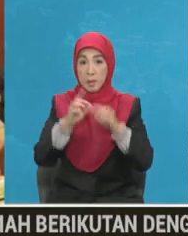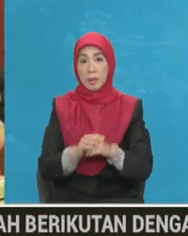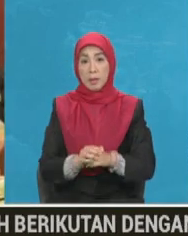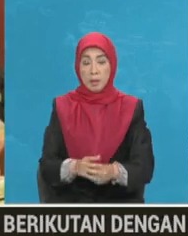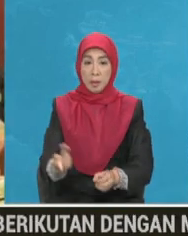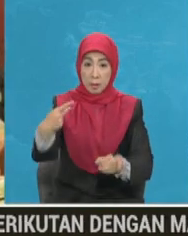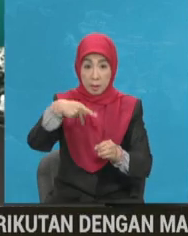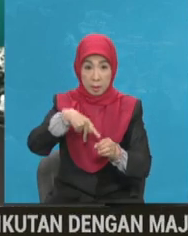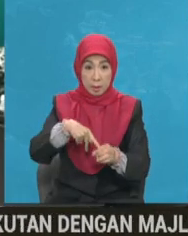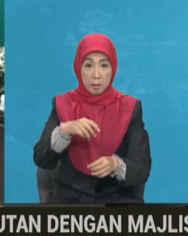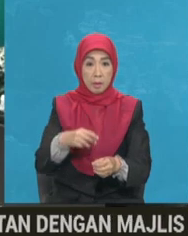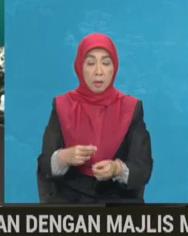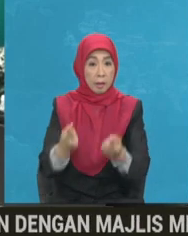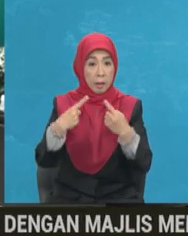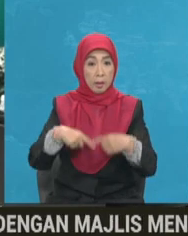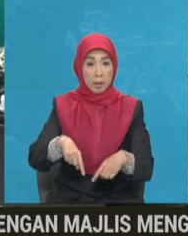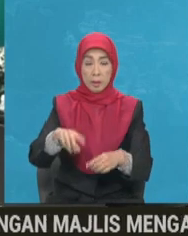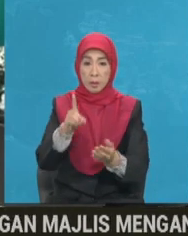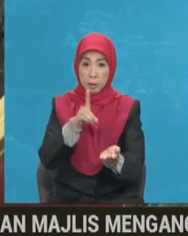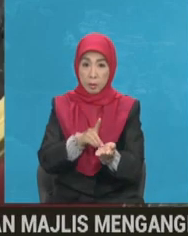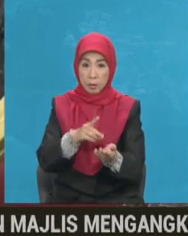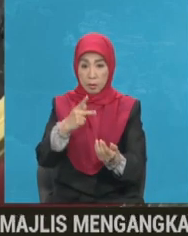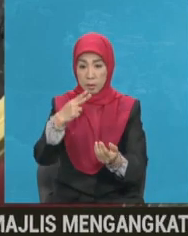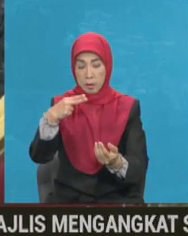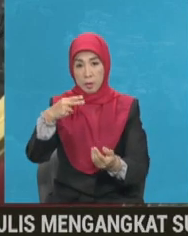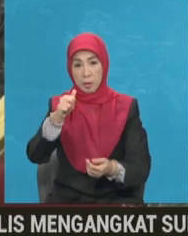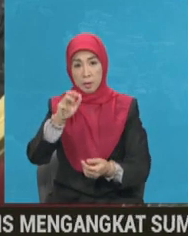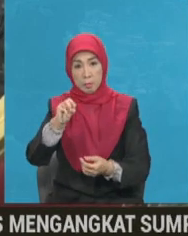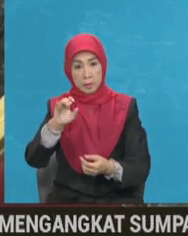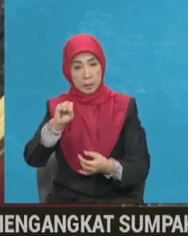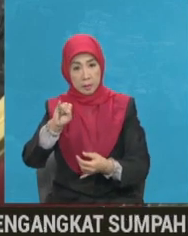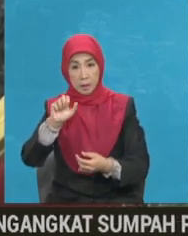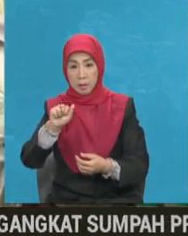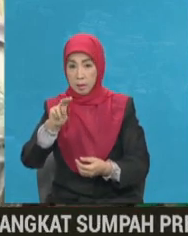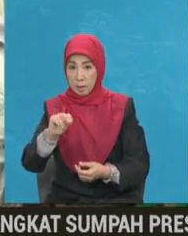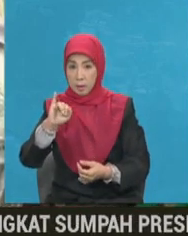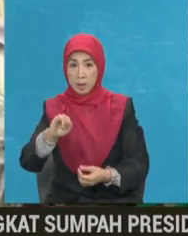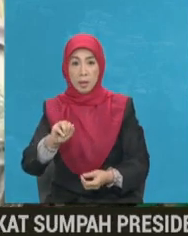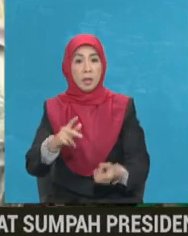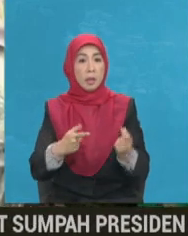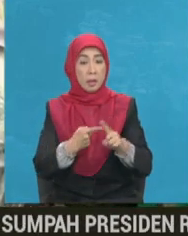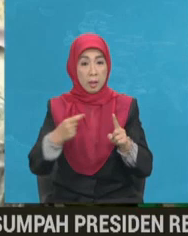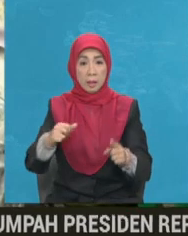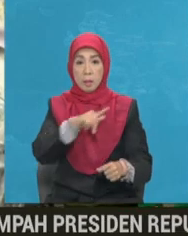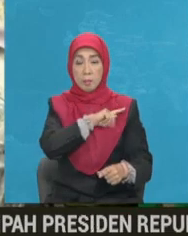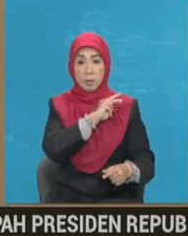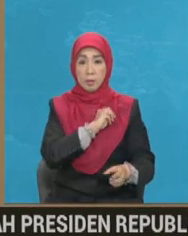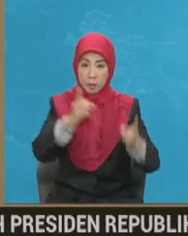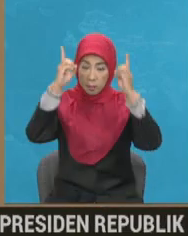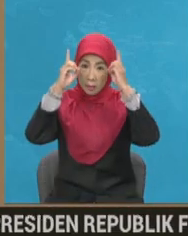Doctor Syamsiah zuraini kencanawati binti Haji Tajuddin setiap usaha tetap keras pendidikan kementerian pendidikan